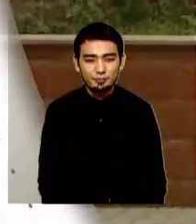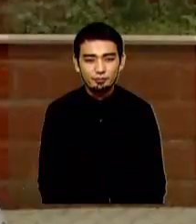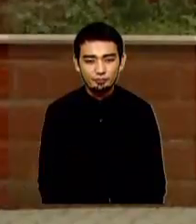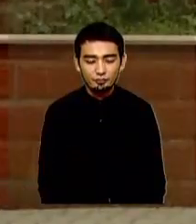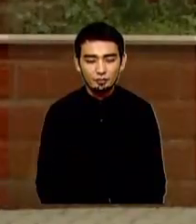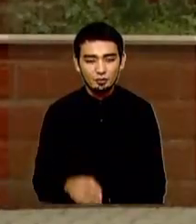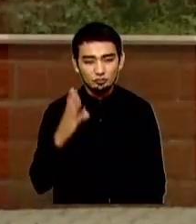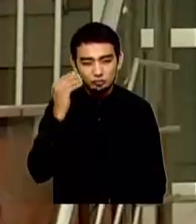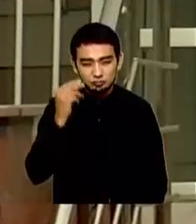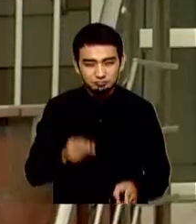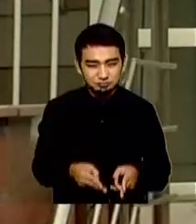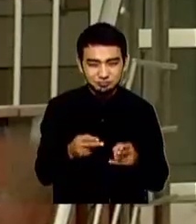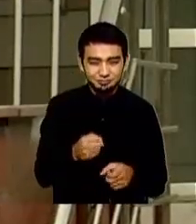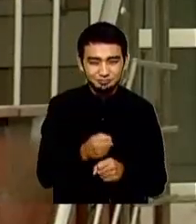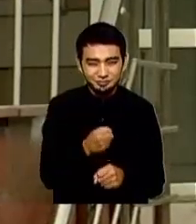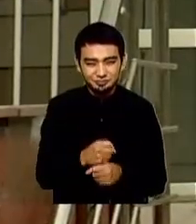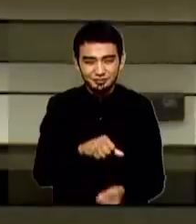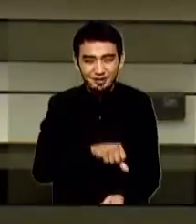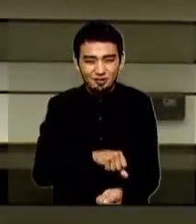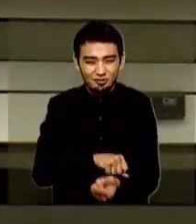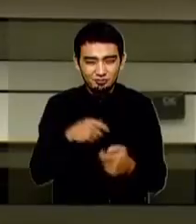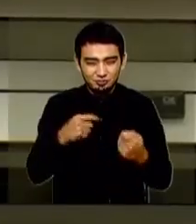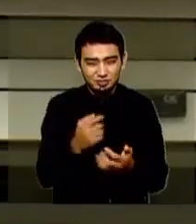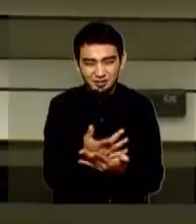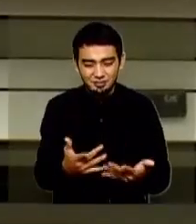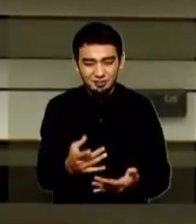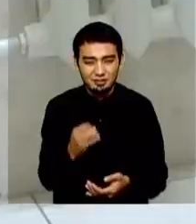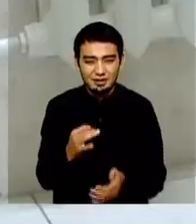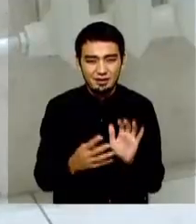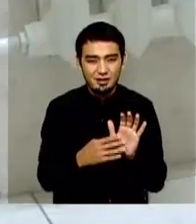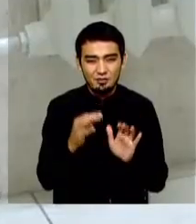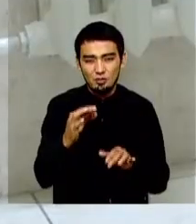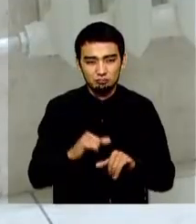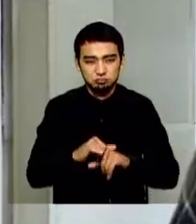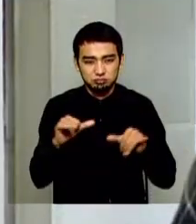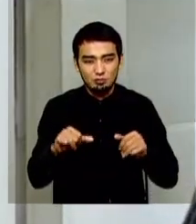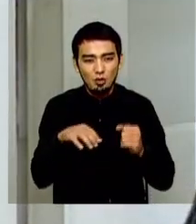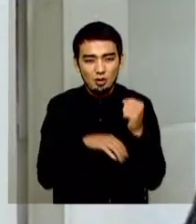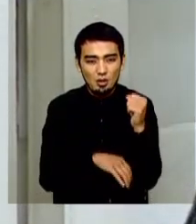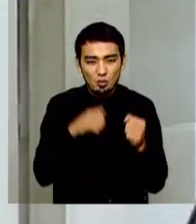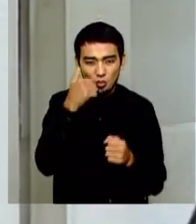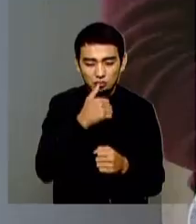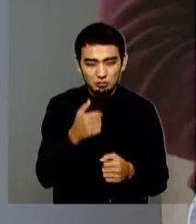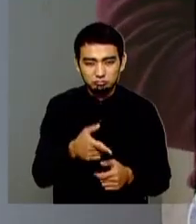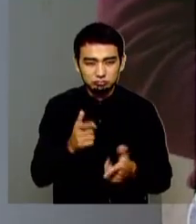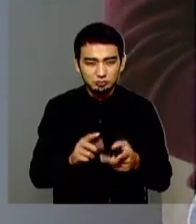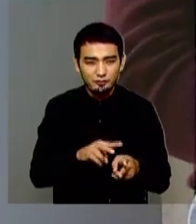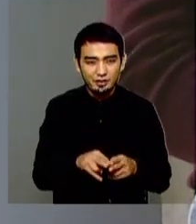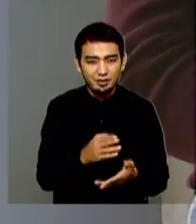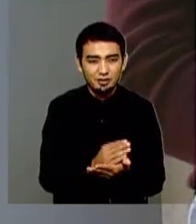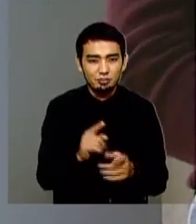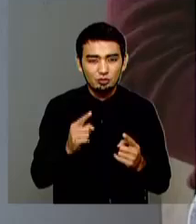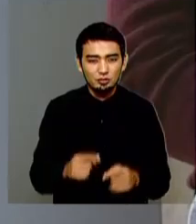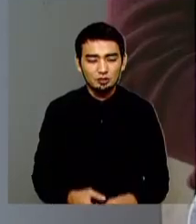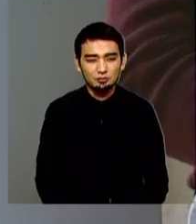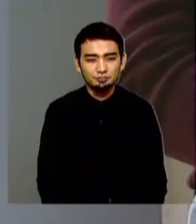Рост числа преступлений, связанных с наркотиками, вырос на 9%. Почему за последние годы это стало настоящей угрозой? Не советую